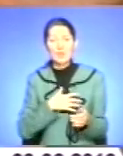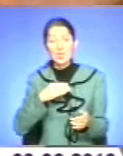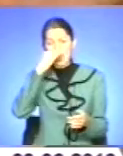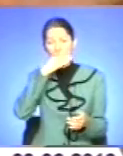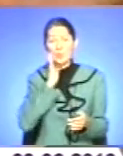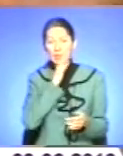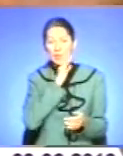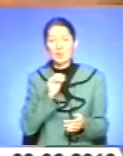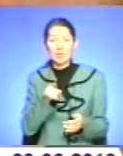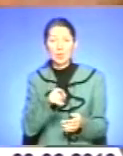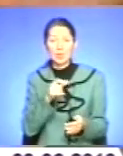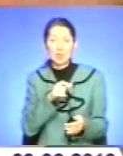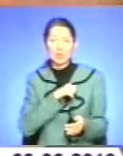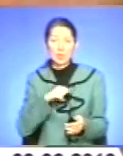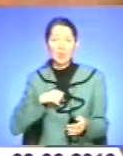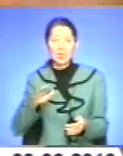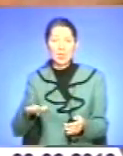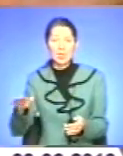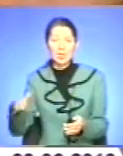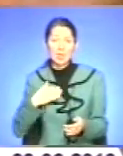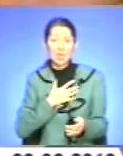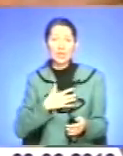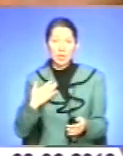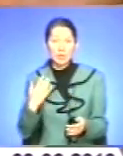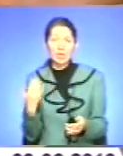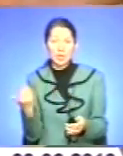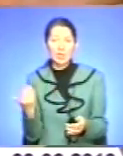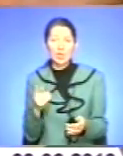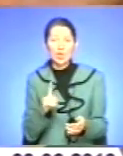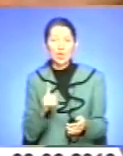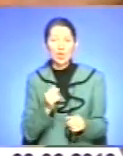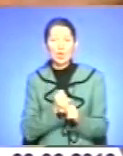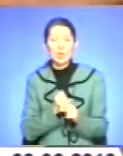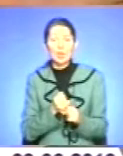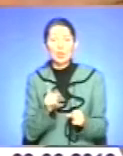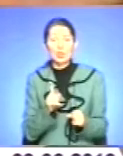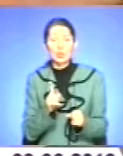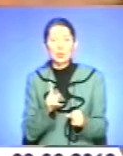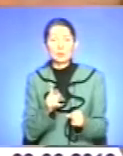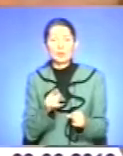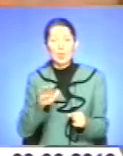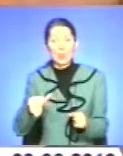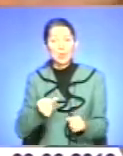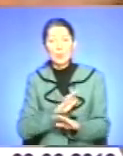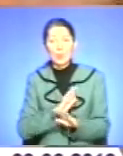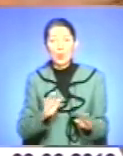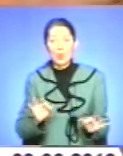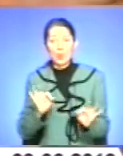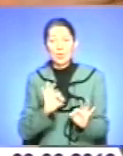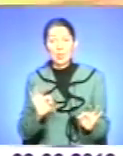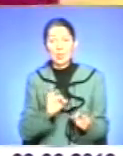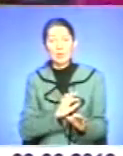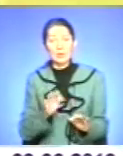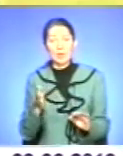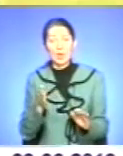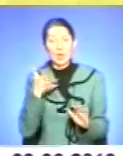батьків, і тої самої дитини, і нас, що зробити, щоб потім не було ніяких непорозумінь.